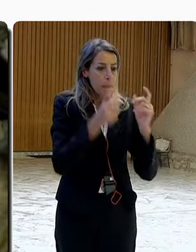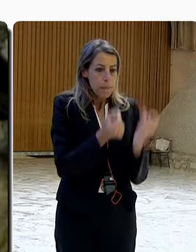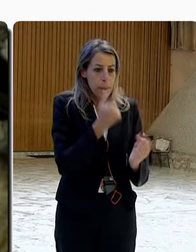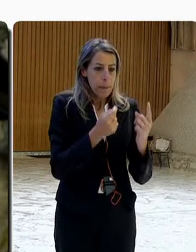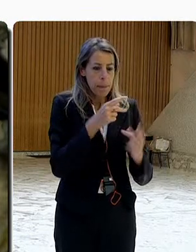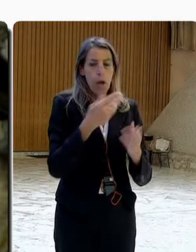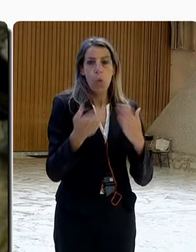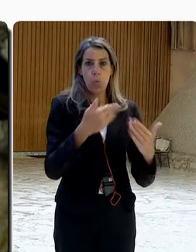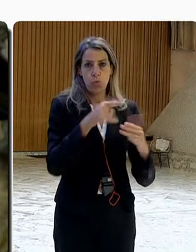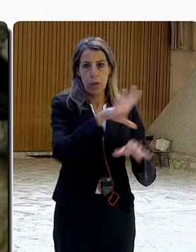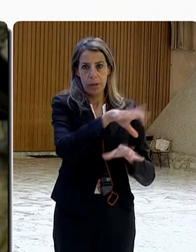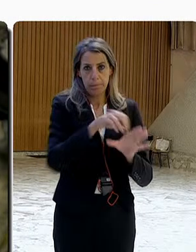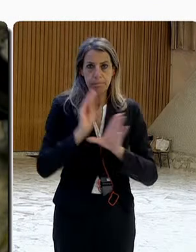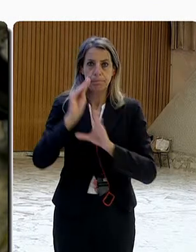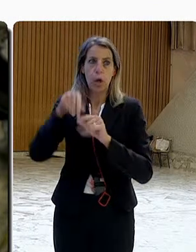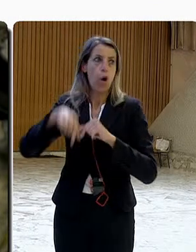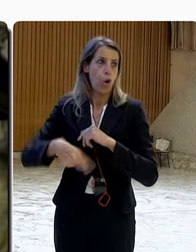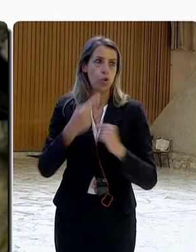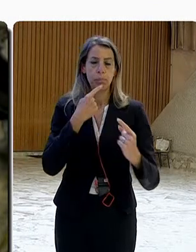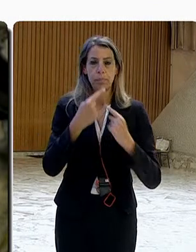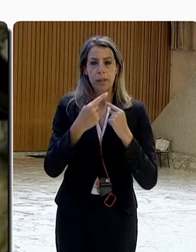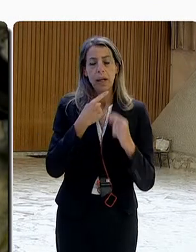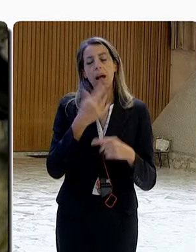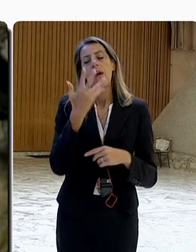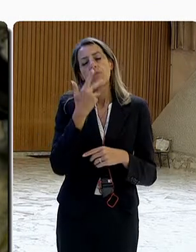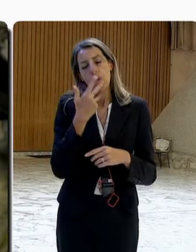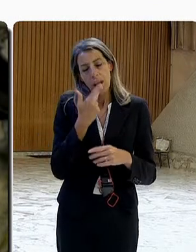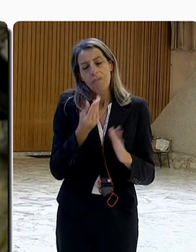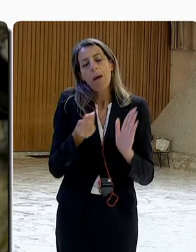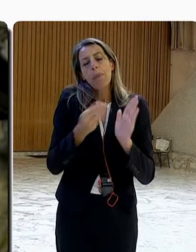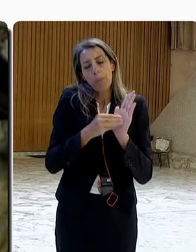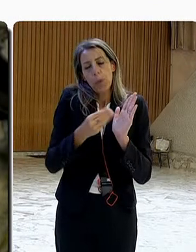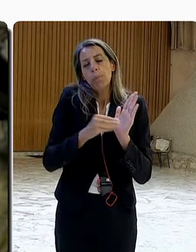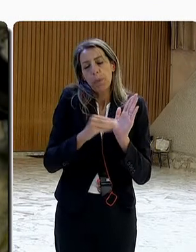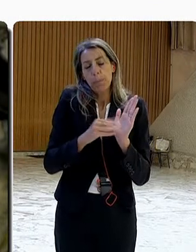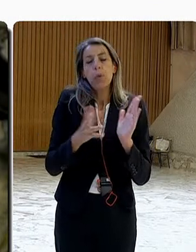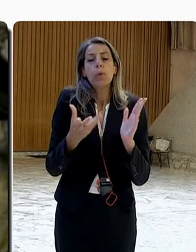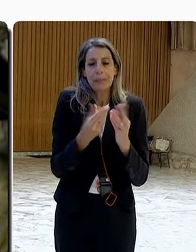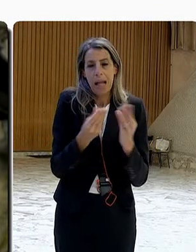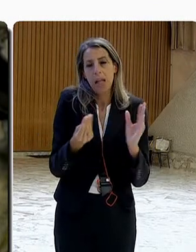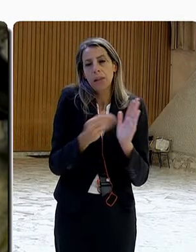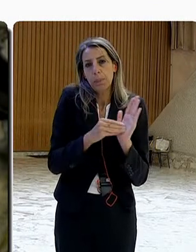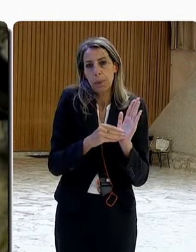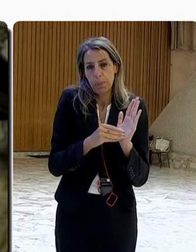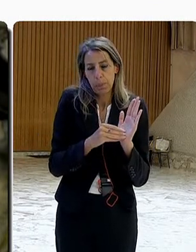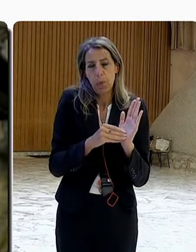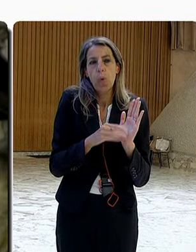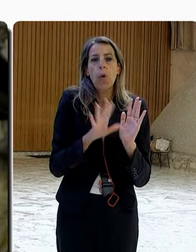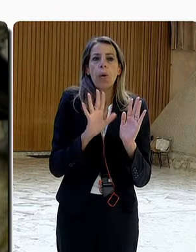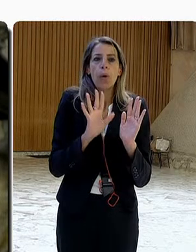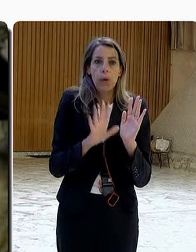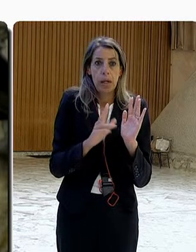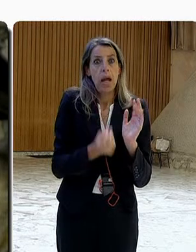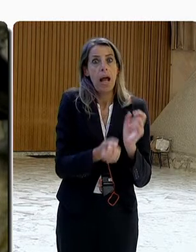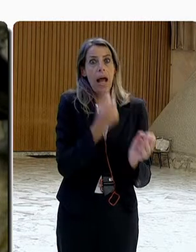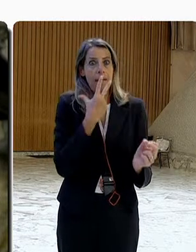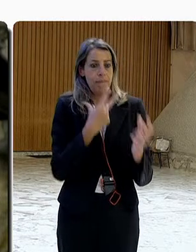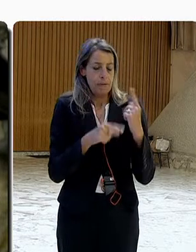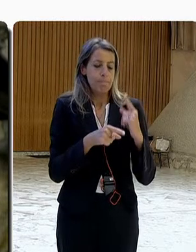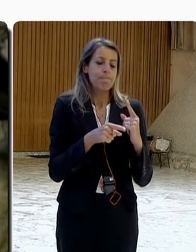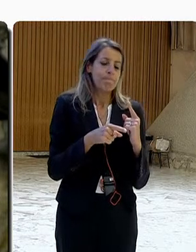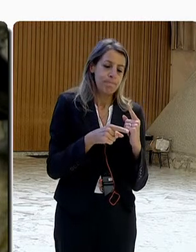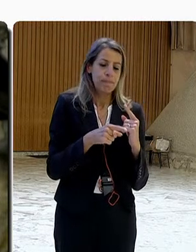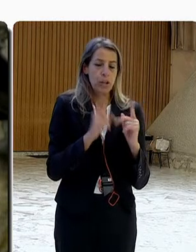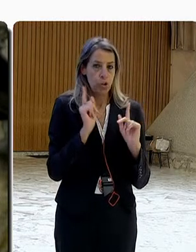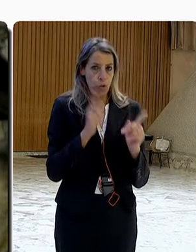Certamente avremmo voluto inserirne molti altri che ci sono stati segnalati